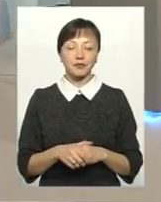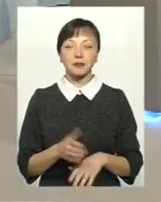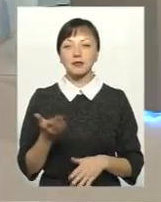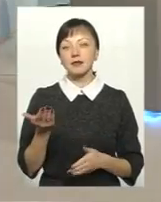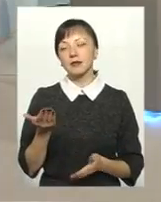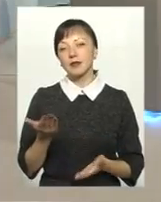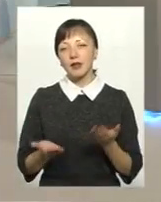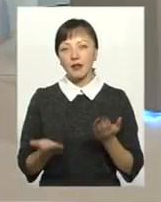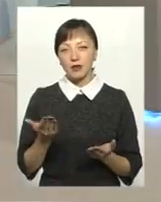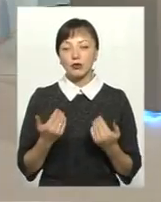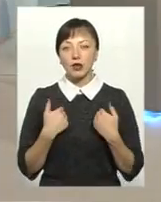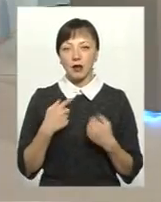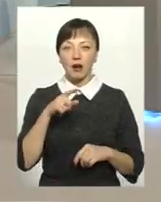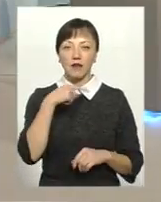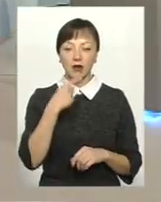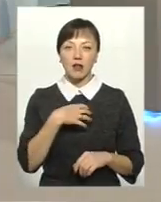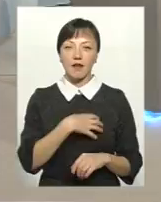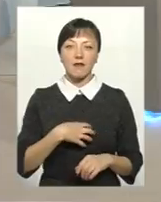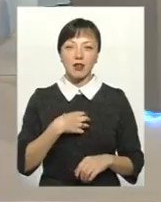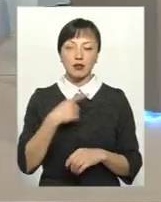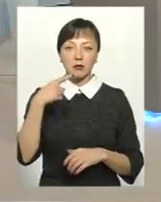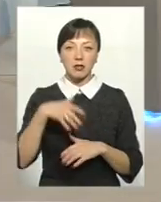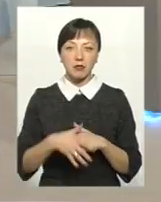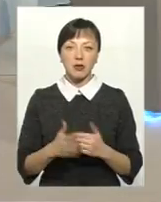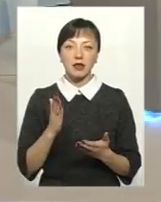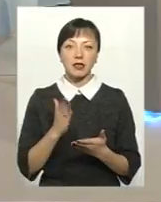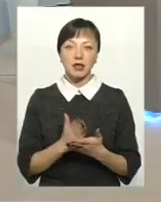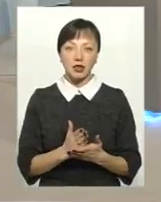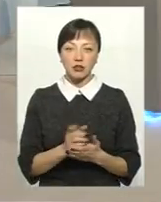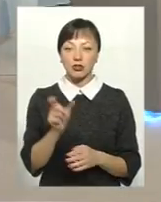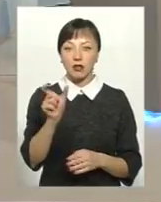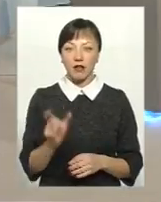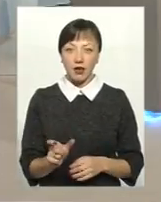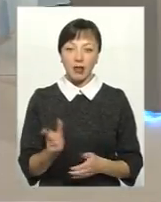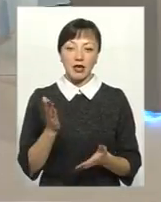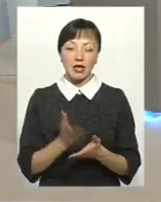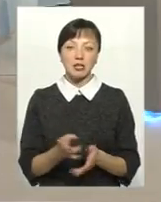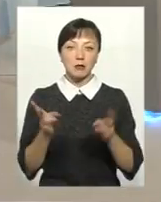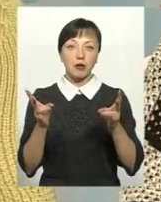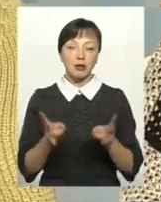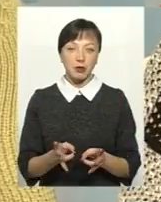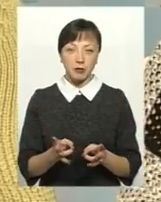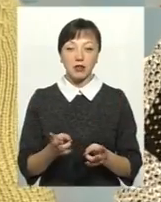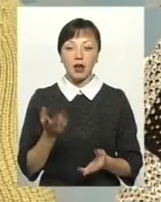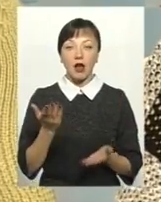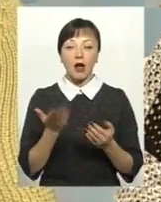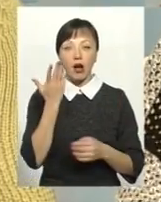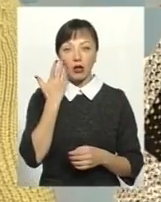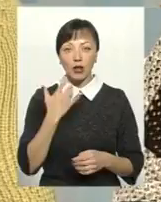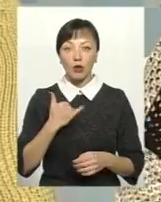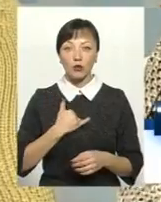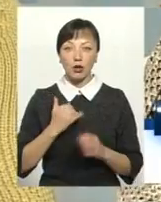Наверное, то, что я говорила, важно понимать, что есть человек, есть запрос. И вот когда будет у нас, как